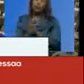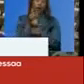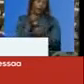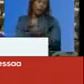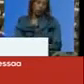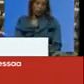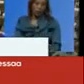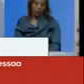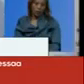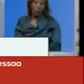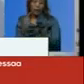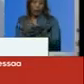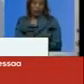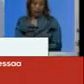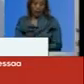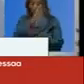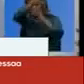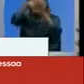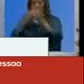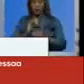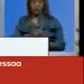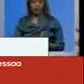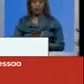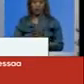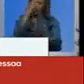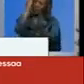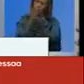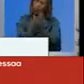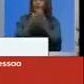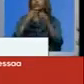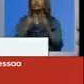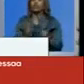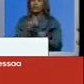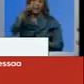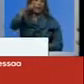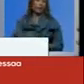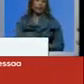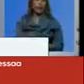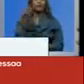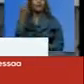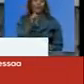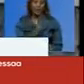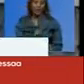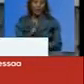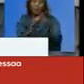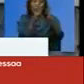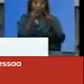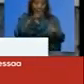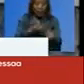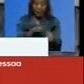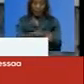ደርሷል ይህንን ሁላችንም ማስቀረት እንችልና ይገባንም ነበር በተለያየ